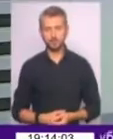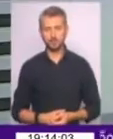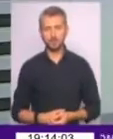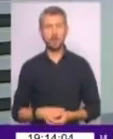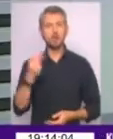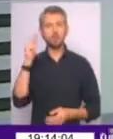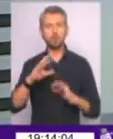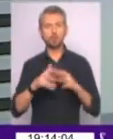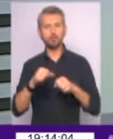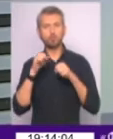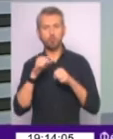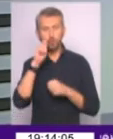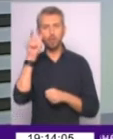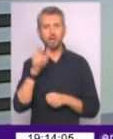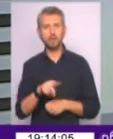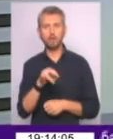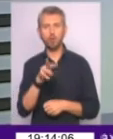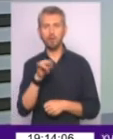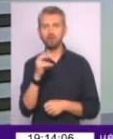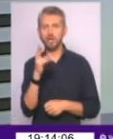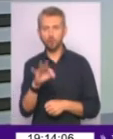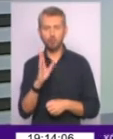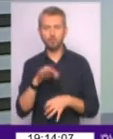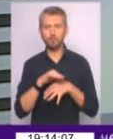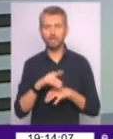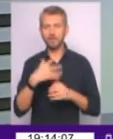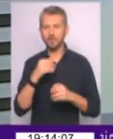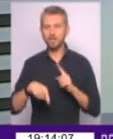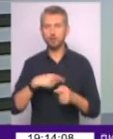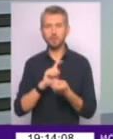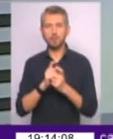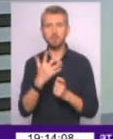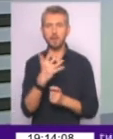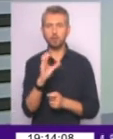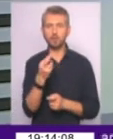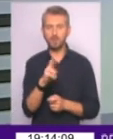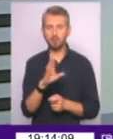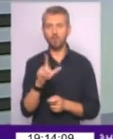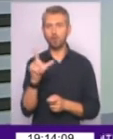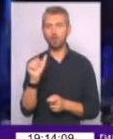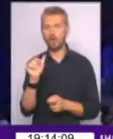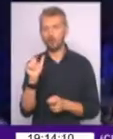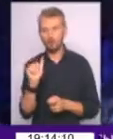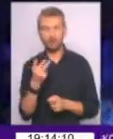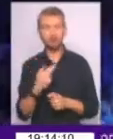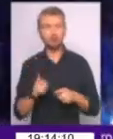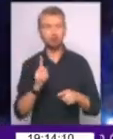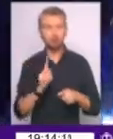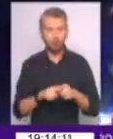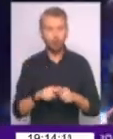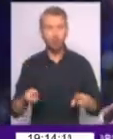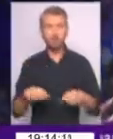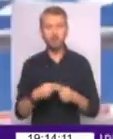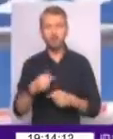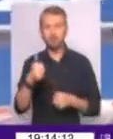Чемпіон світу з боксу. Українець Василь Ломаченко проведе свій наступний бій 5 серпня у Лос-Анджелесі. Для цього організатори поєдинку